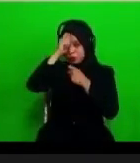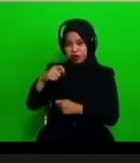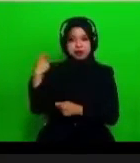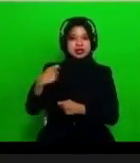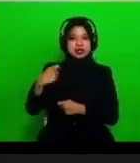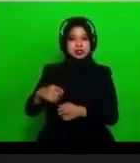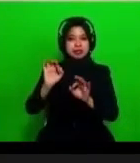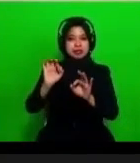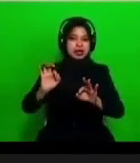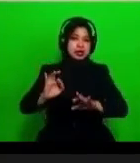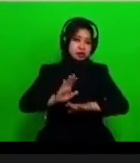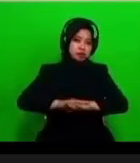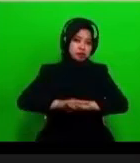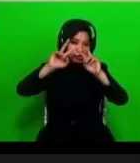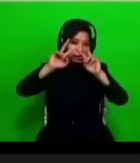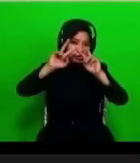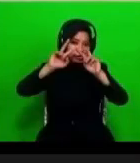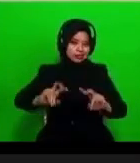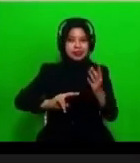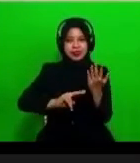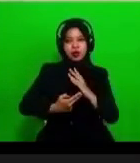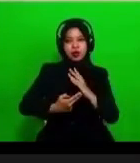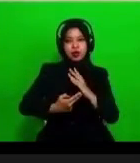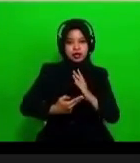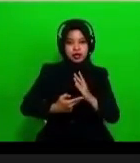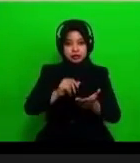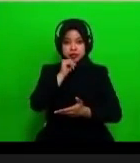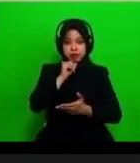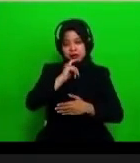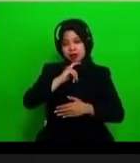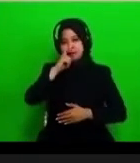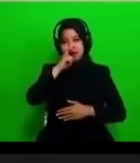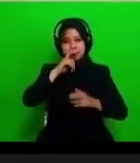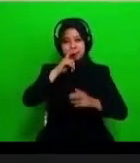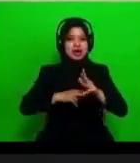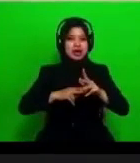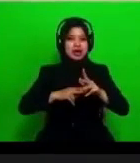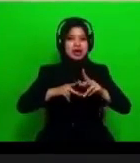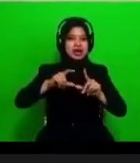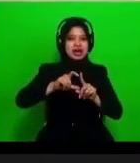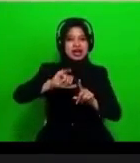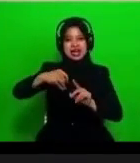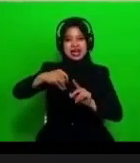Pendidikan Kebudayaan Riset dan Teknologi Republik Indonesia, Bapak Nadiem Anwar Makarim.